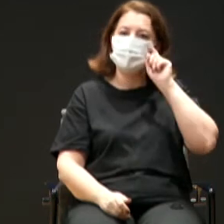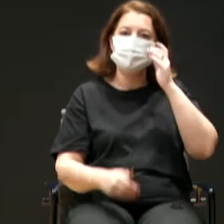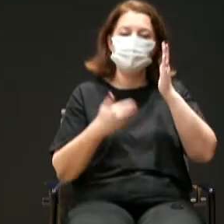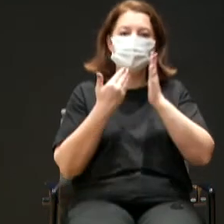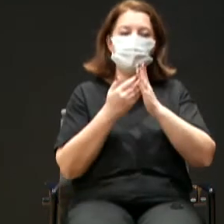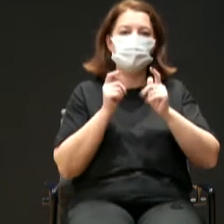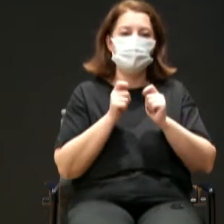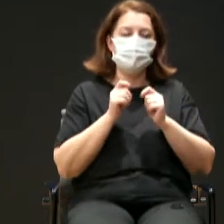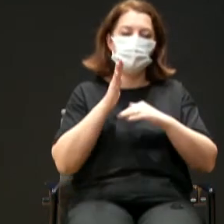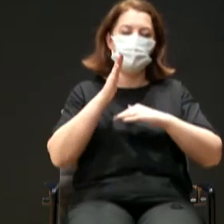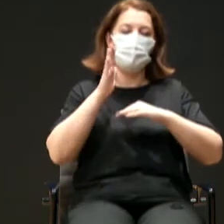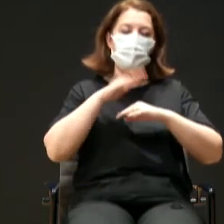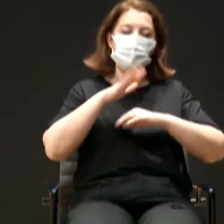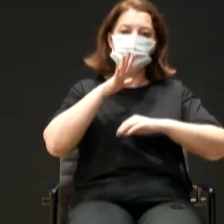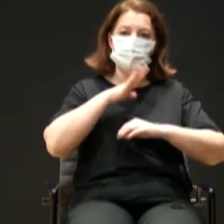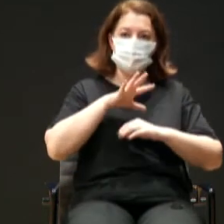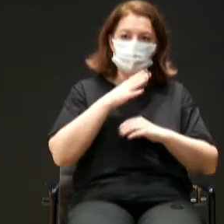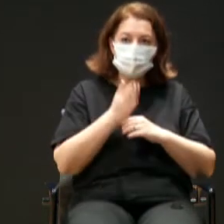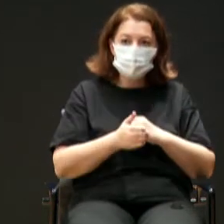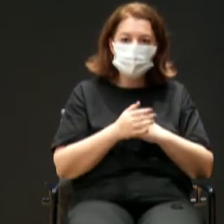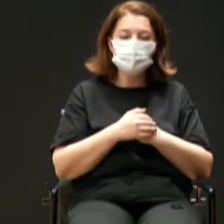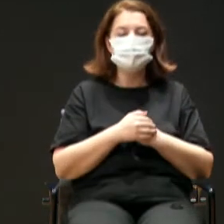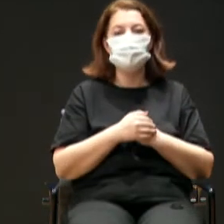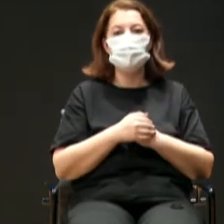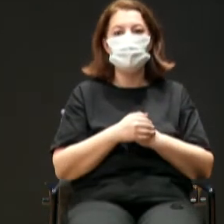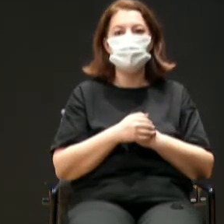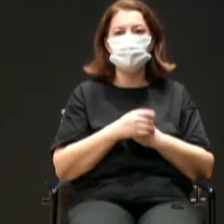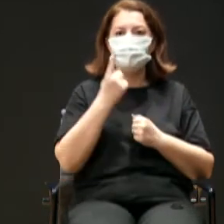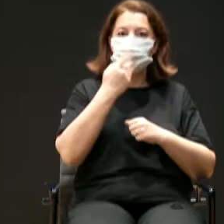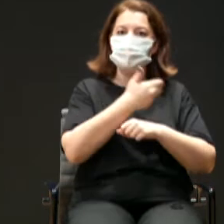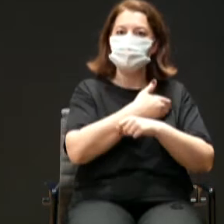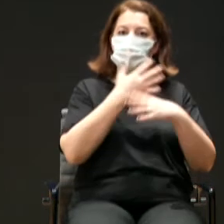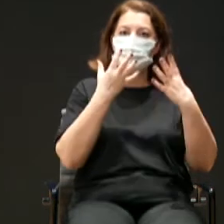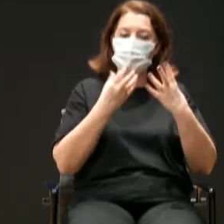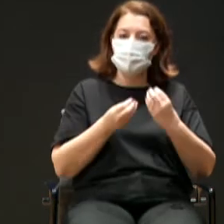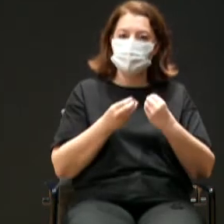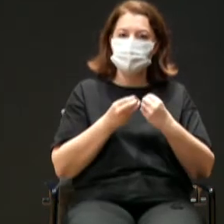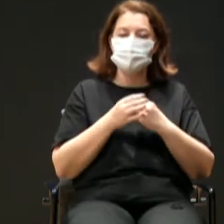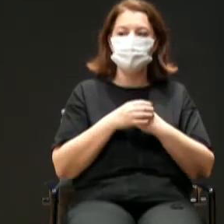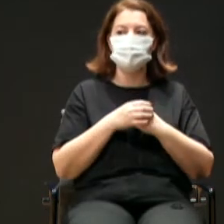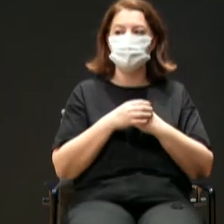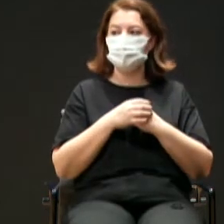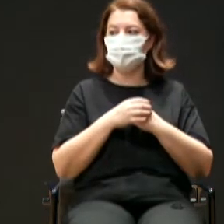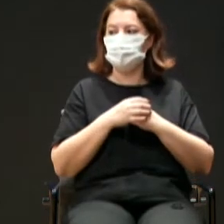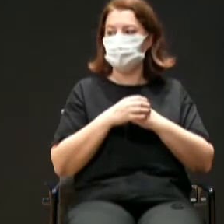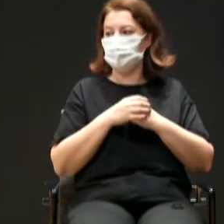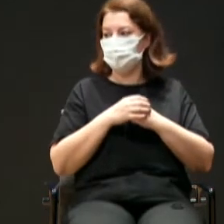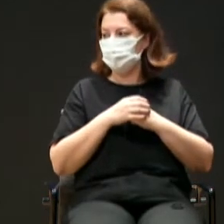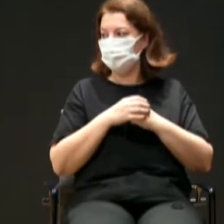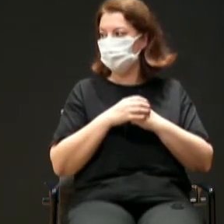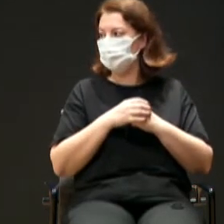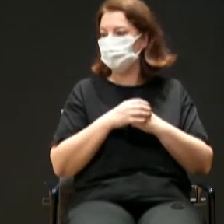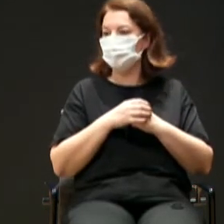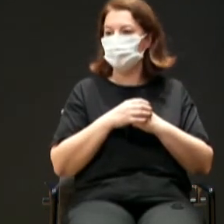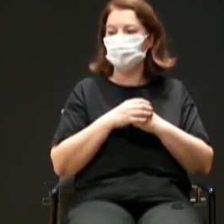vermiştik. Yapılmasını istiyoruz. Yani bir hizmet olsun. Şimdi şunu söylemek istiyorum Sayın Başkan.